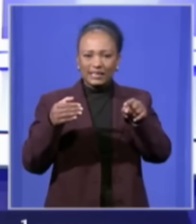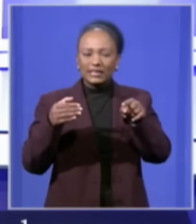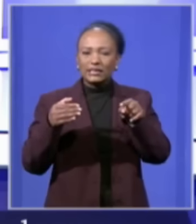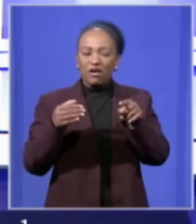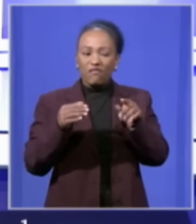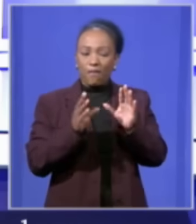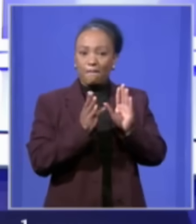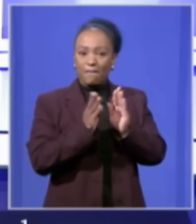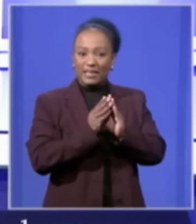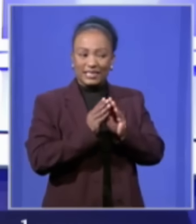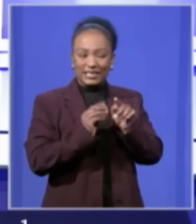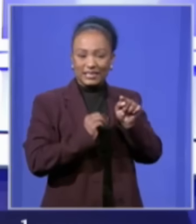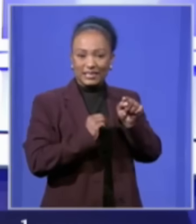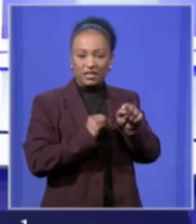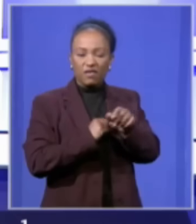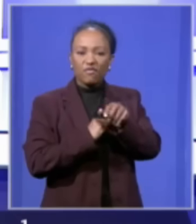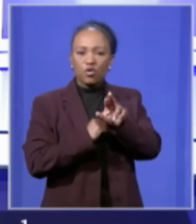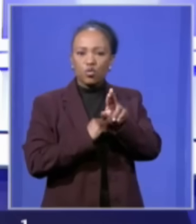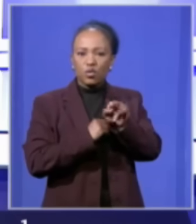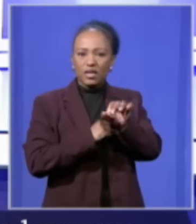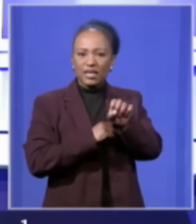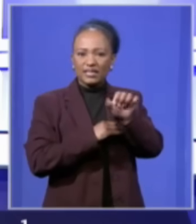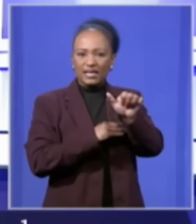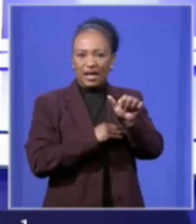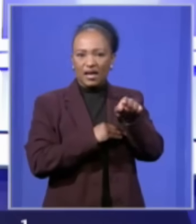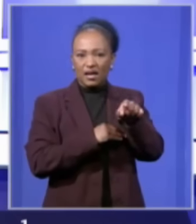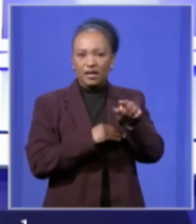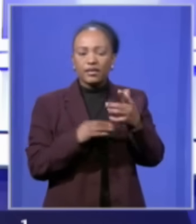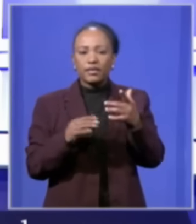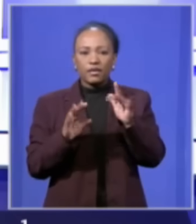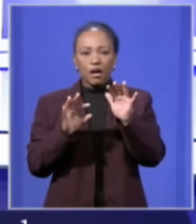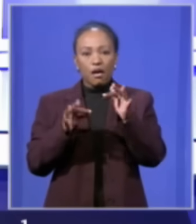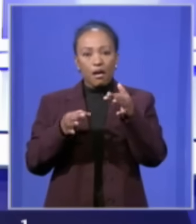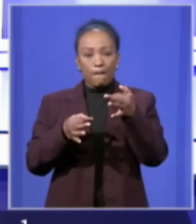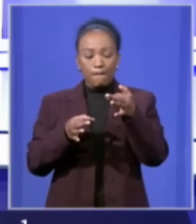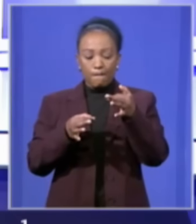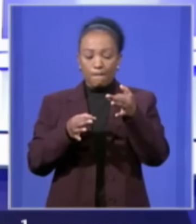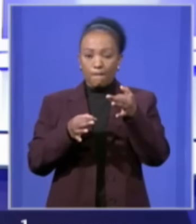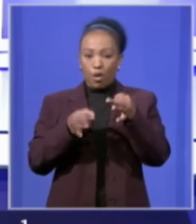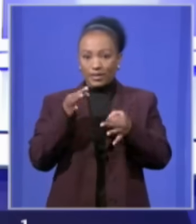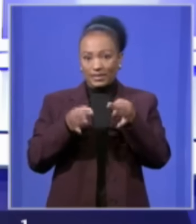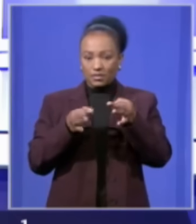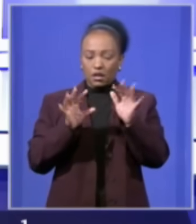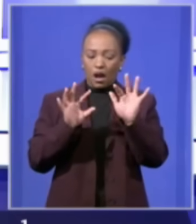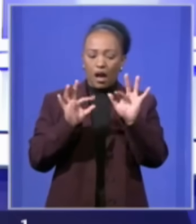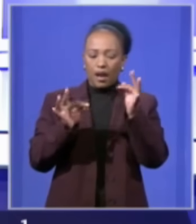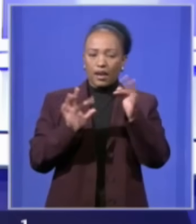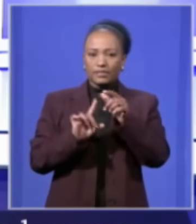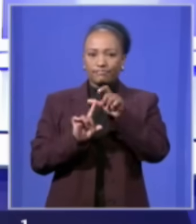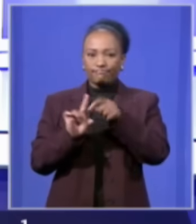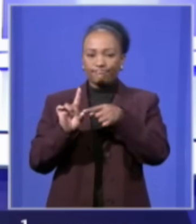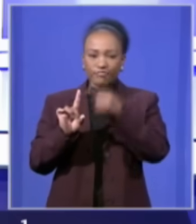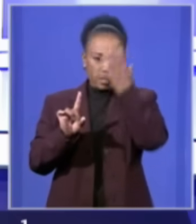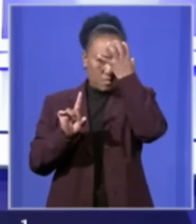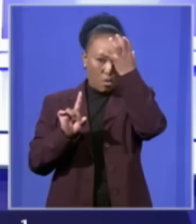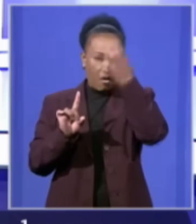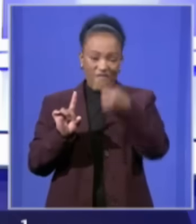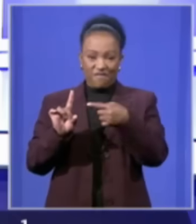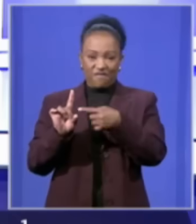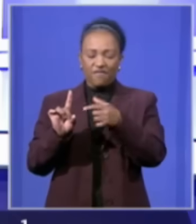Pulamadibogo ya poledišano ya setšhaba ka Unisa le kgono. Mosekaseki wa dipolotiki Prof Lesiva Tefo ka go le lengwe o dumela gore naga ga e